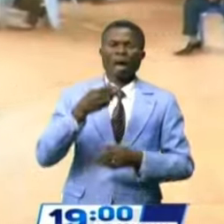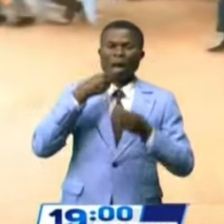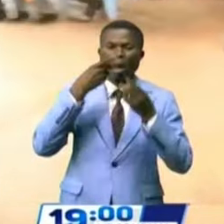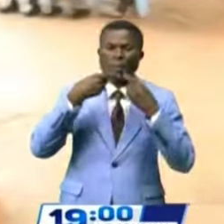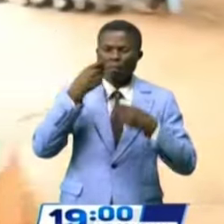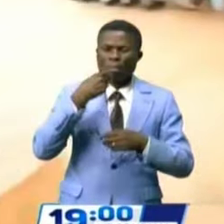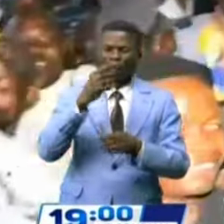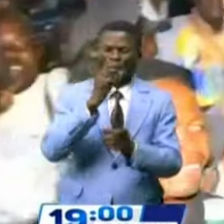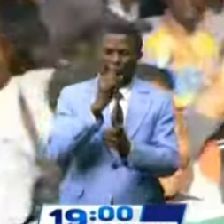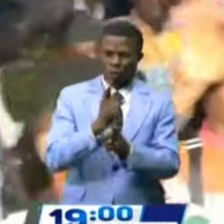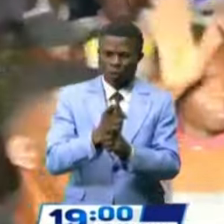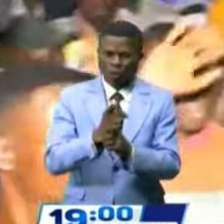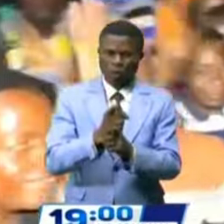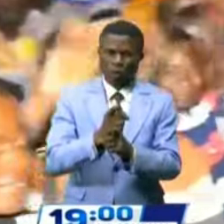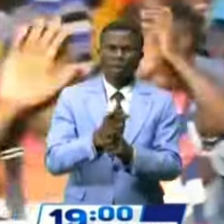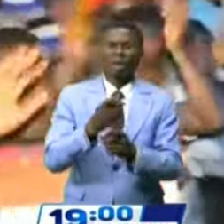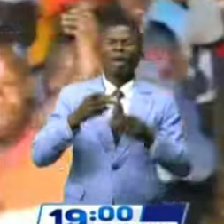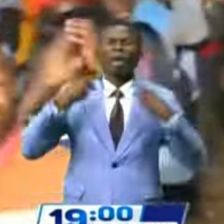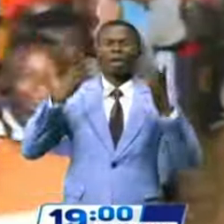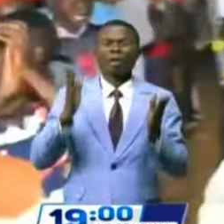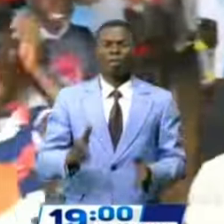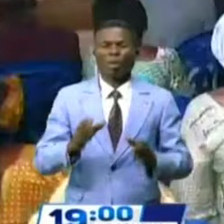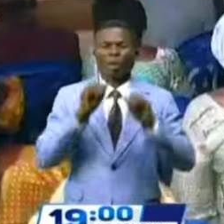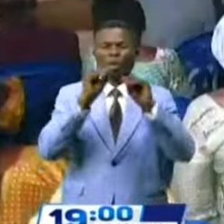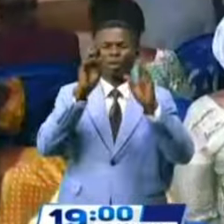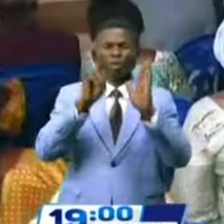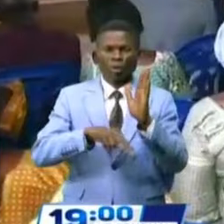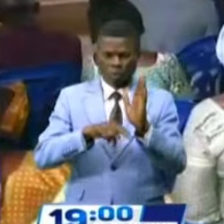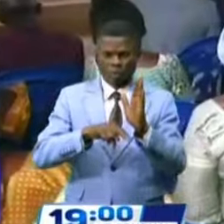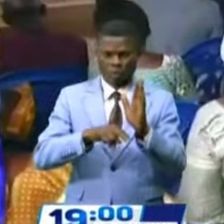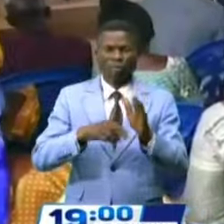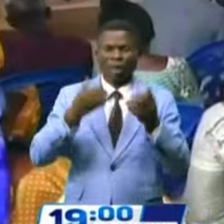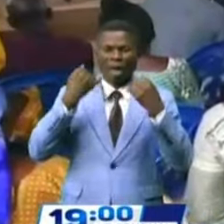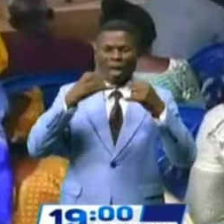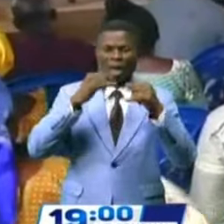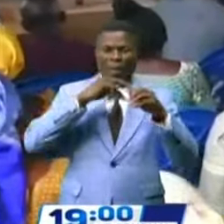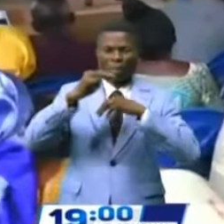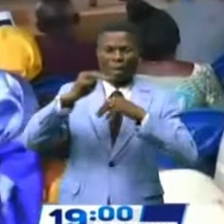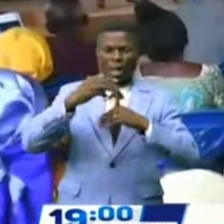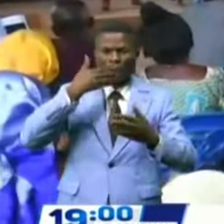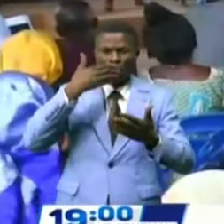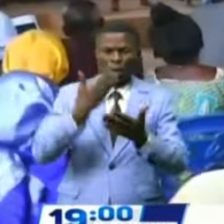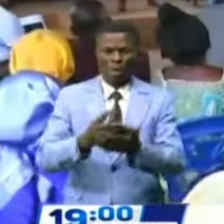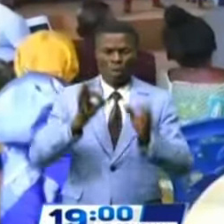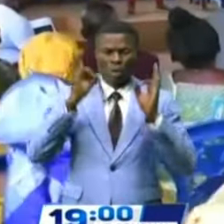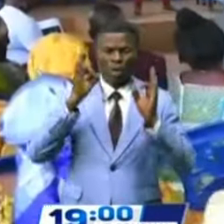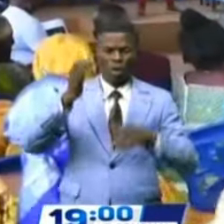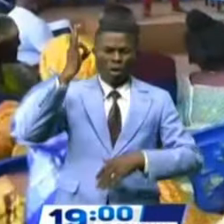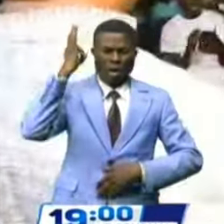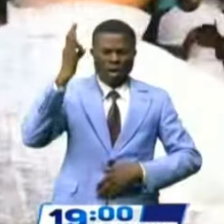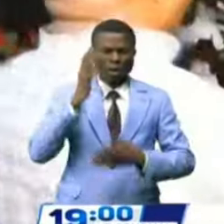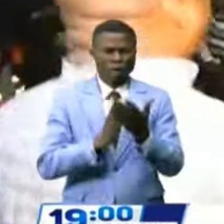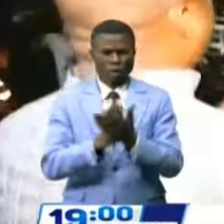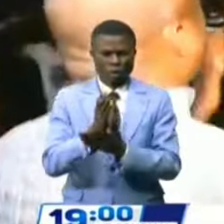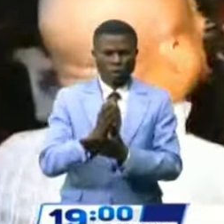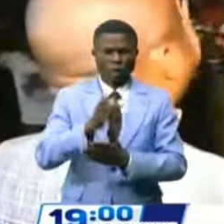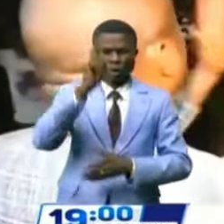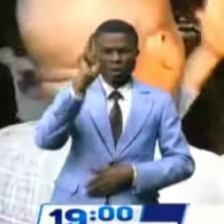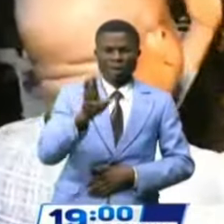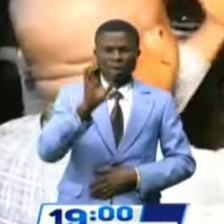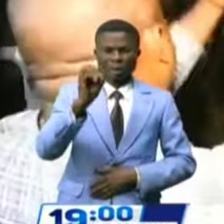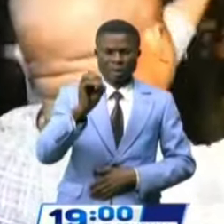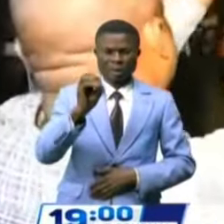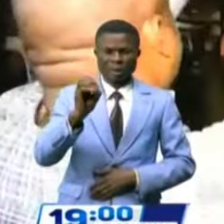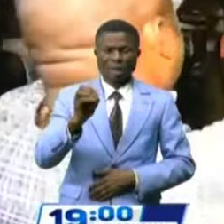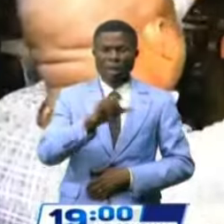langage mathématique, fête ses hommes de Dieu et enseignants, les messagers de la bonne nouvelle, celle de mobiliser dans leurs sphères respectives les 250